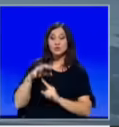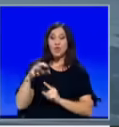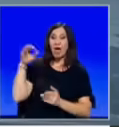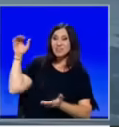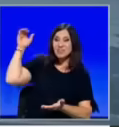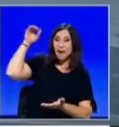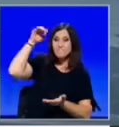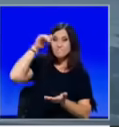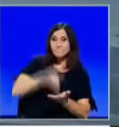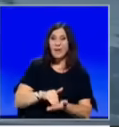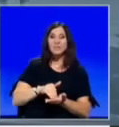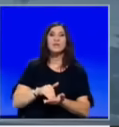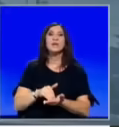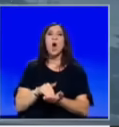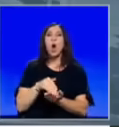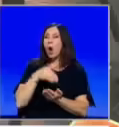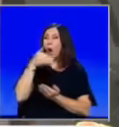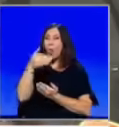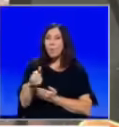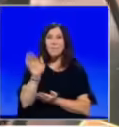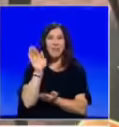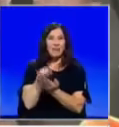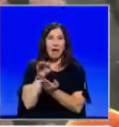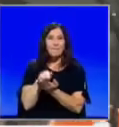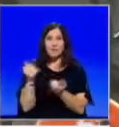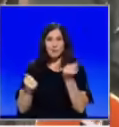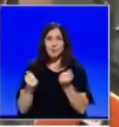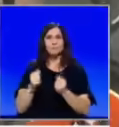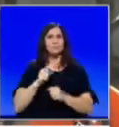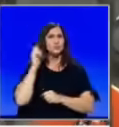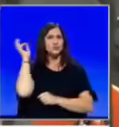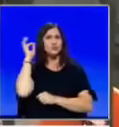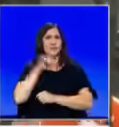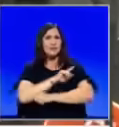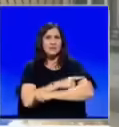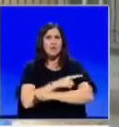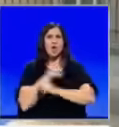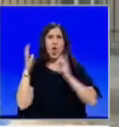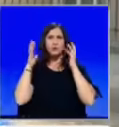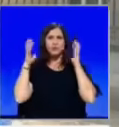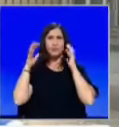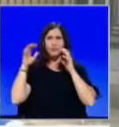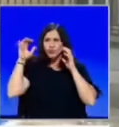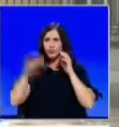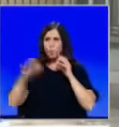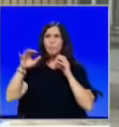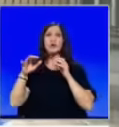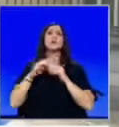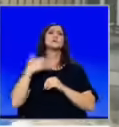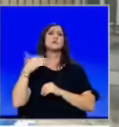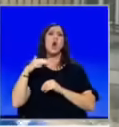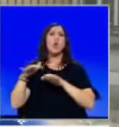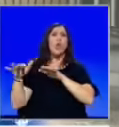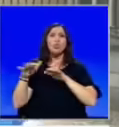паркиран край пътя в Черняво автомобил. Силен шум се чу. Туп! Страхотен тътен, все едно